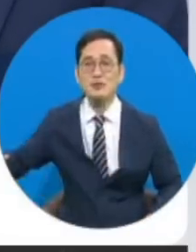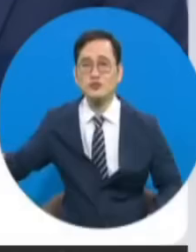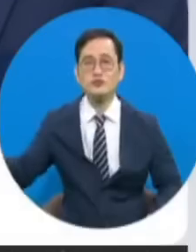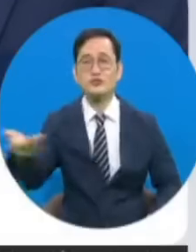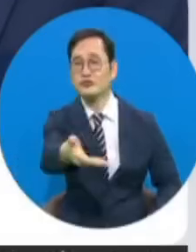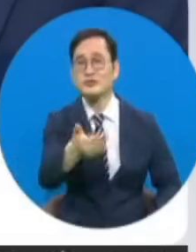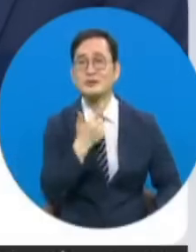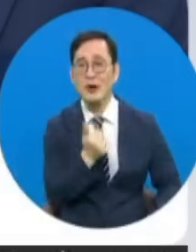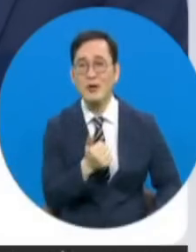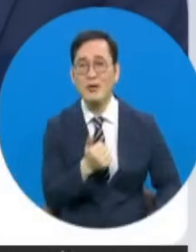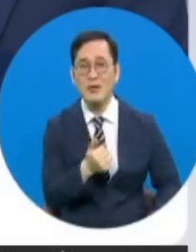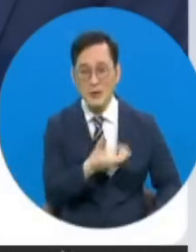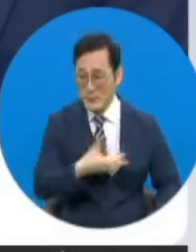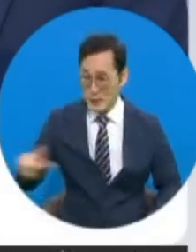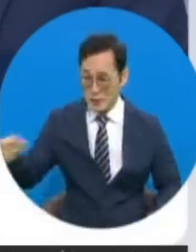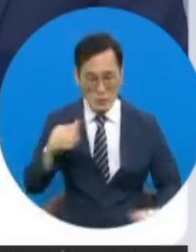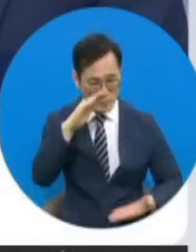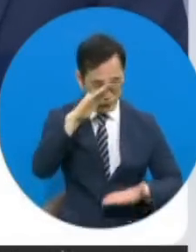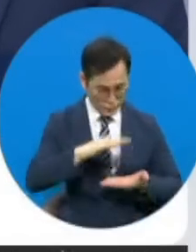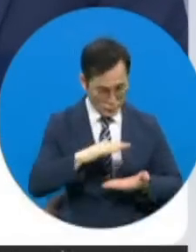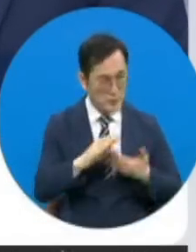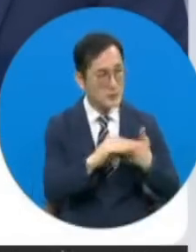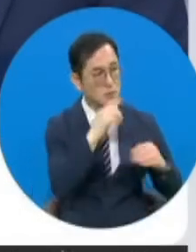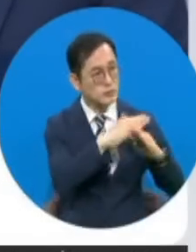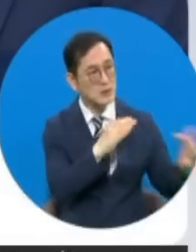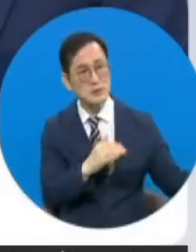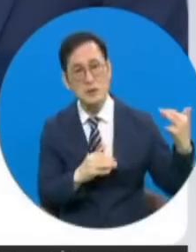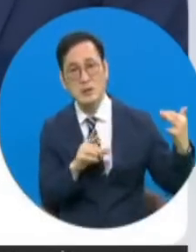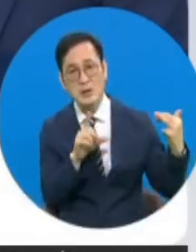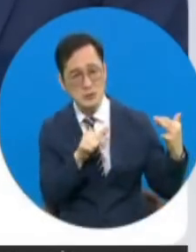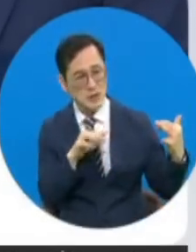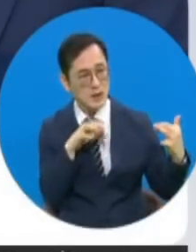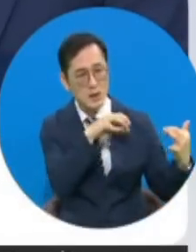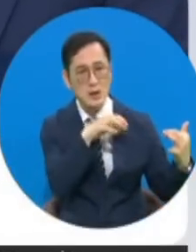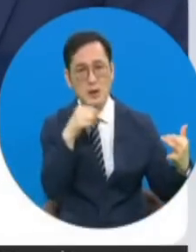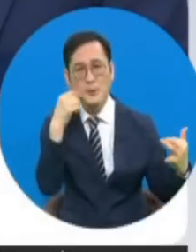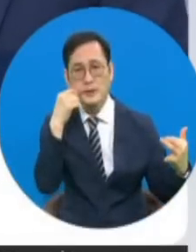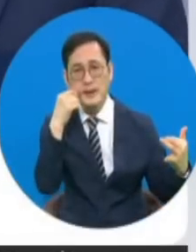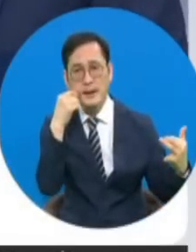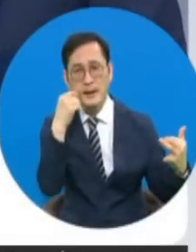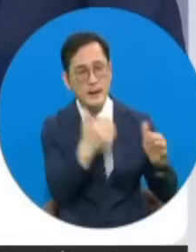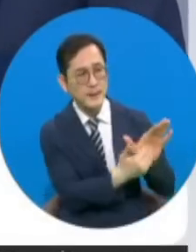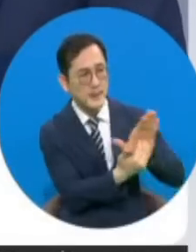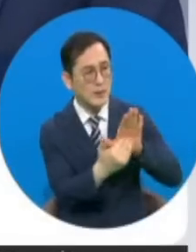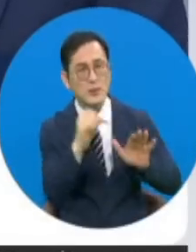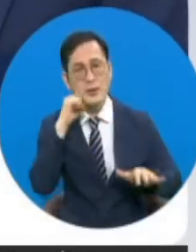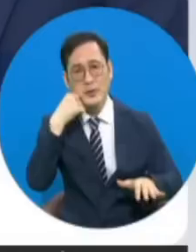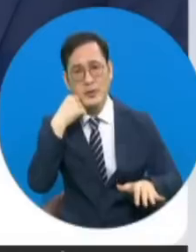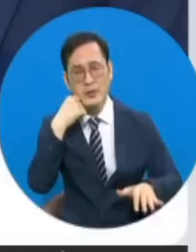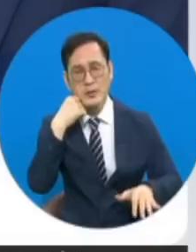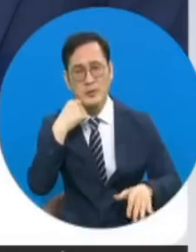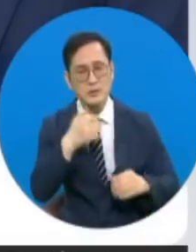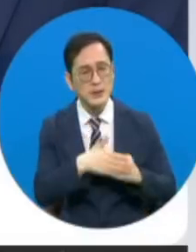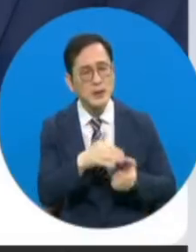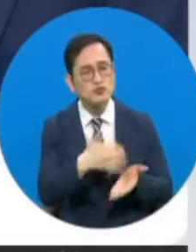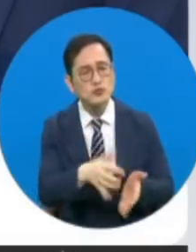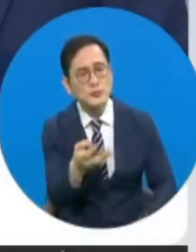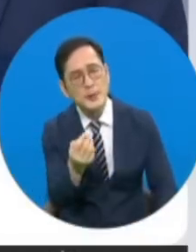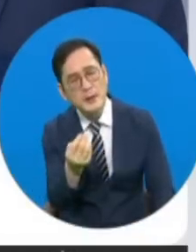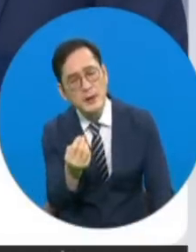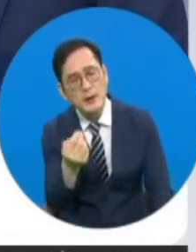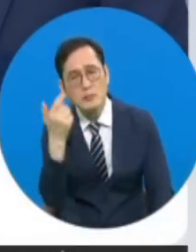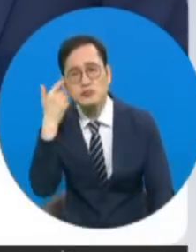혹시라도 진짜로 북한이 당장이라도 쳐들어왔을 때는 우리가 우리를 방어 못하는 상황까지 흘러가기 때문에 이런 부분으로